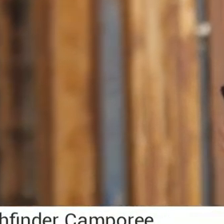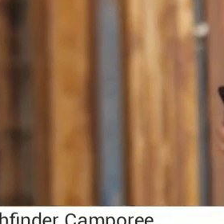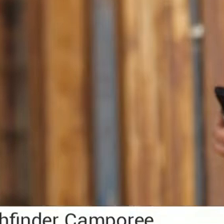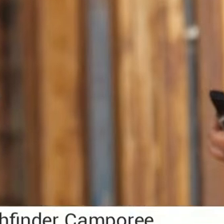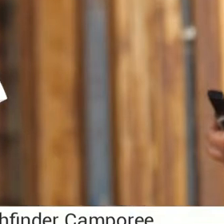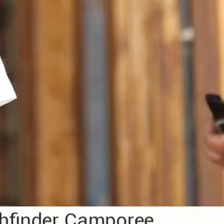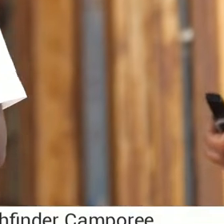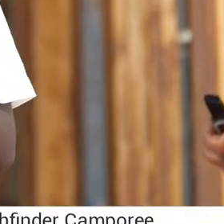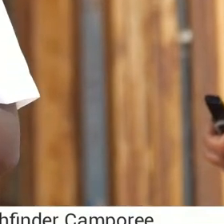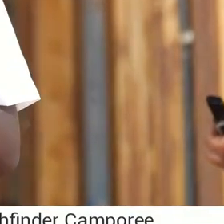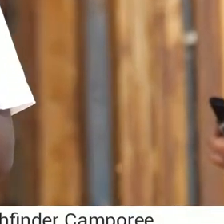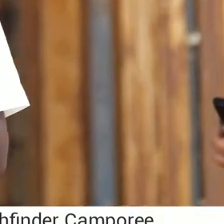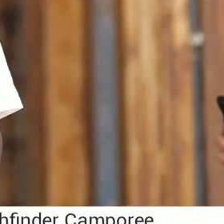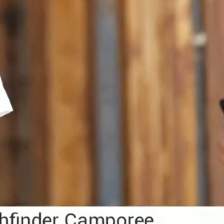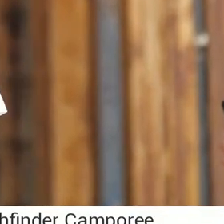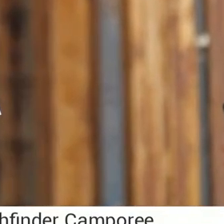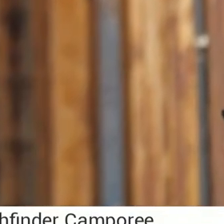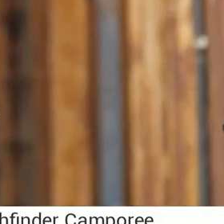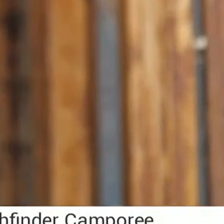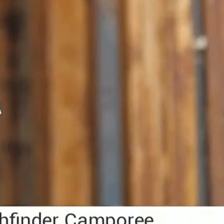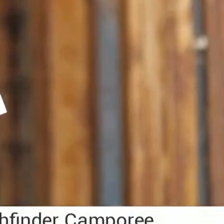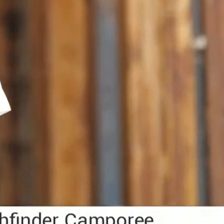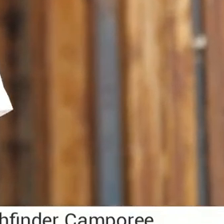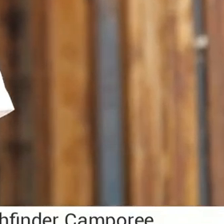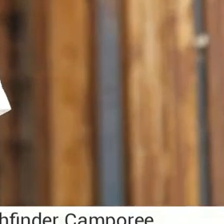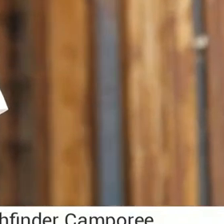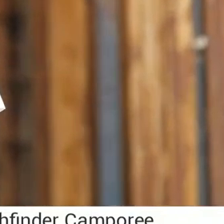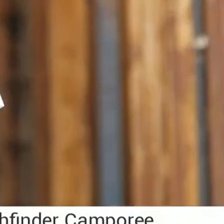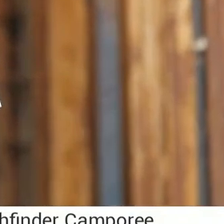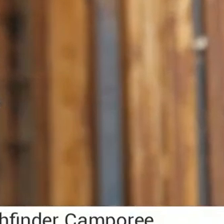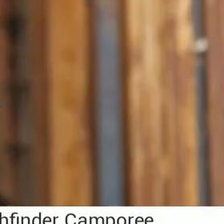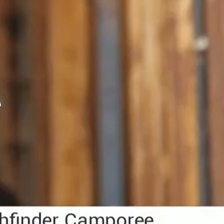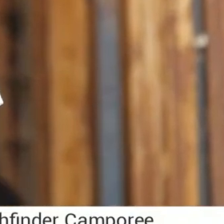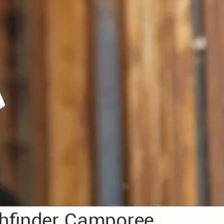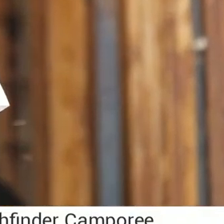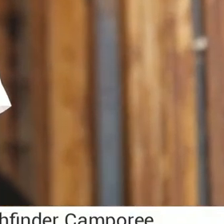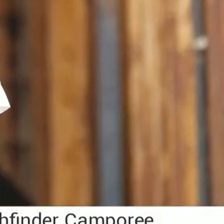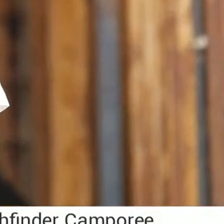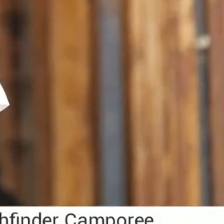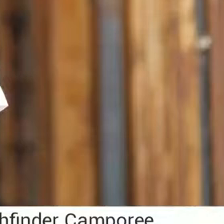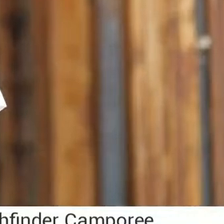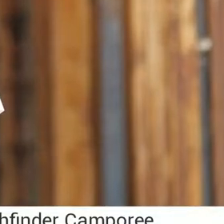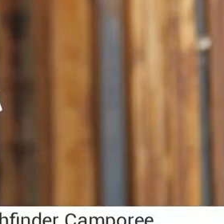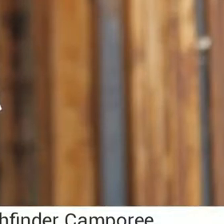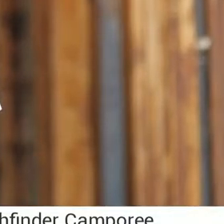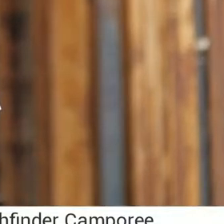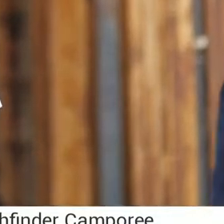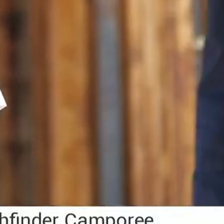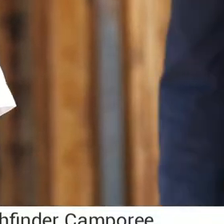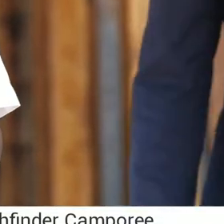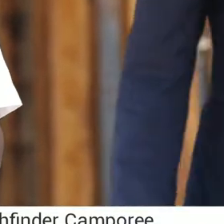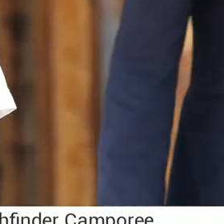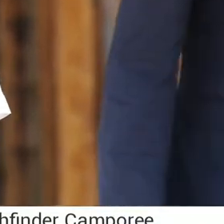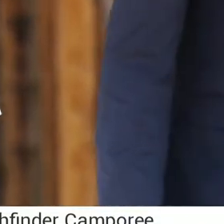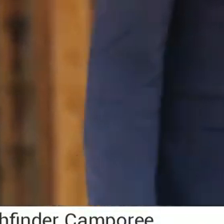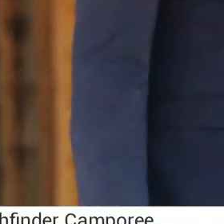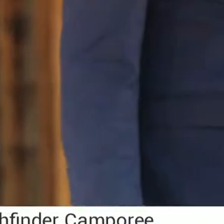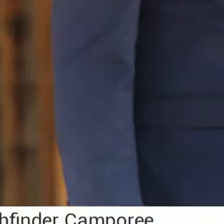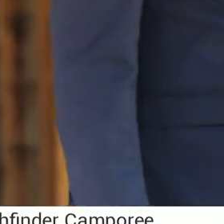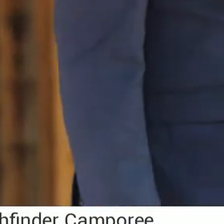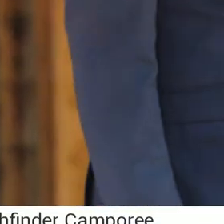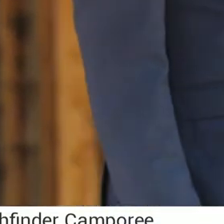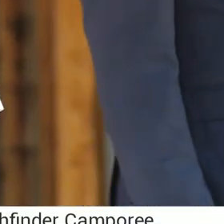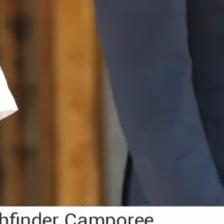West Rift Valley Field ya Kiadventista kuna stesheni 4 ambazo zilisajili kuhudhuria Camporee